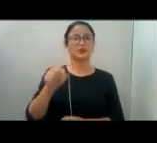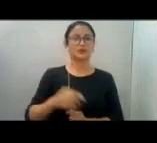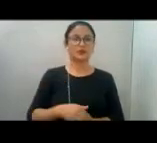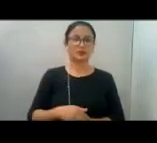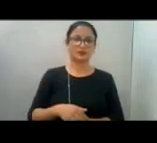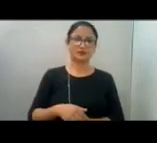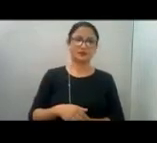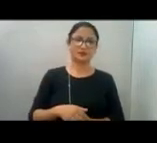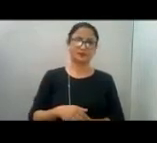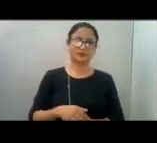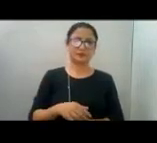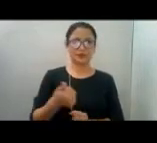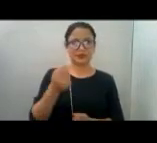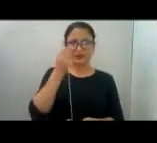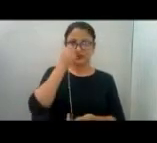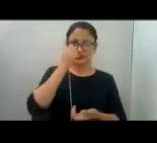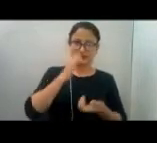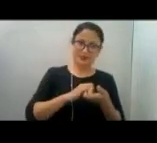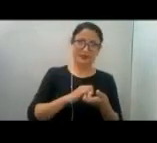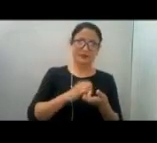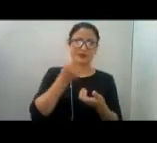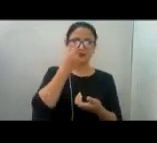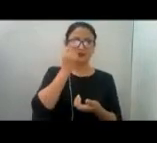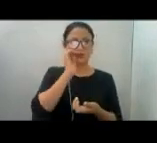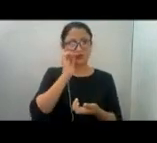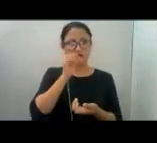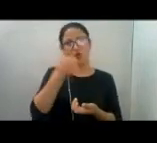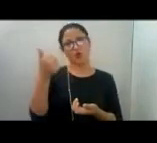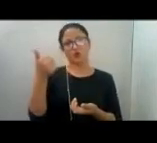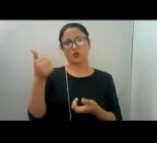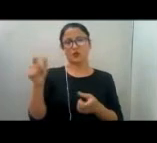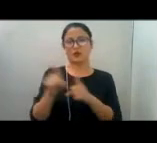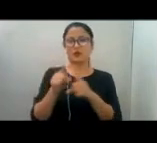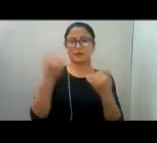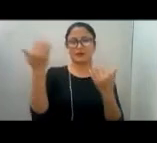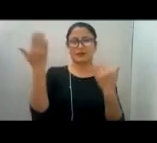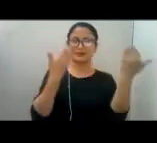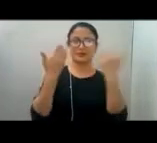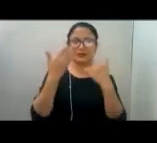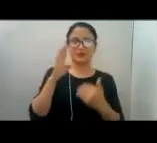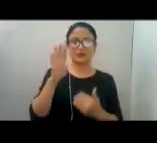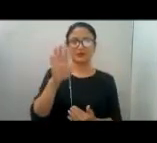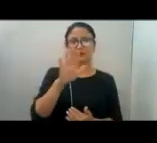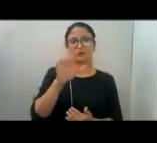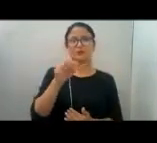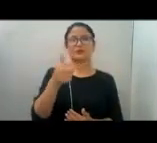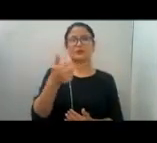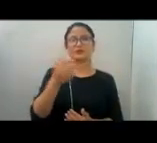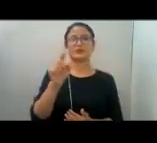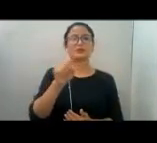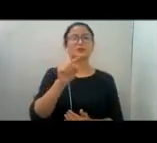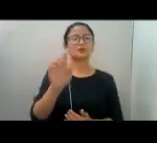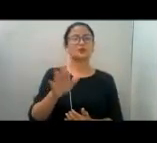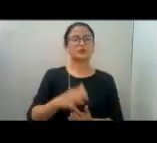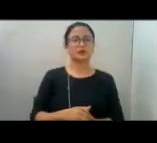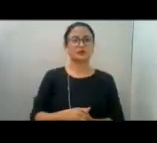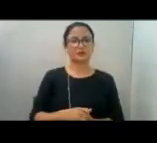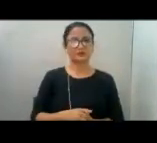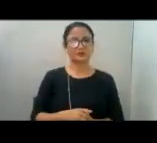अरू परिवारको सदस्यले पनि बाट हिंसा भएको चाहिँ 45.6% छ। त्यसरी हेऱ्यो भने